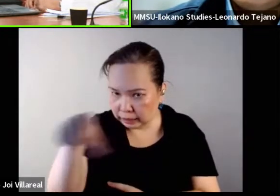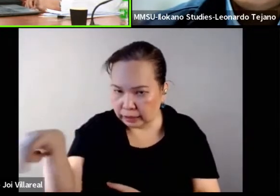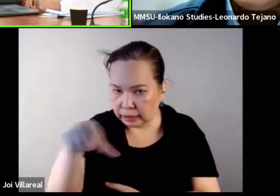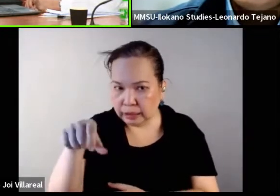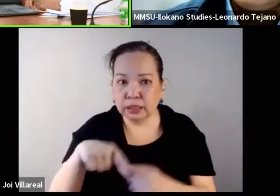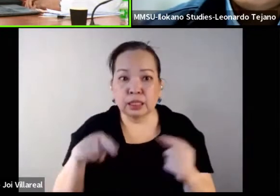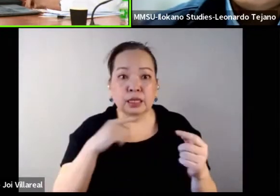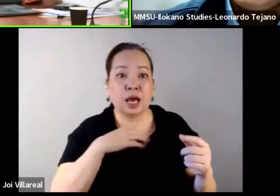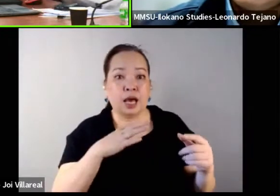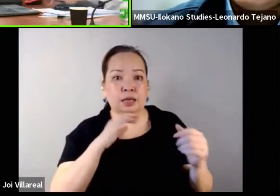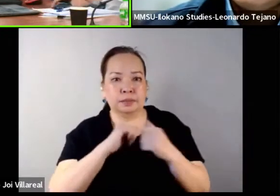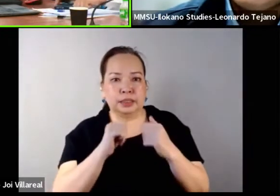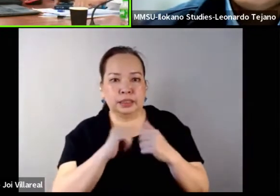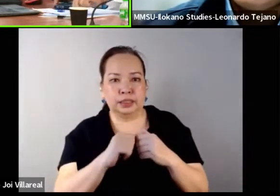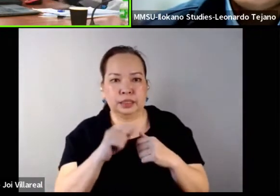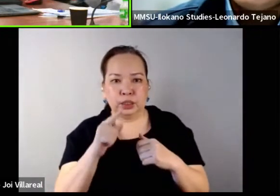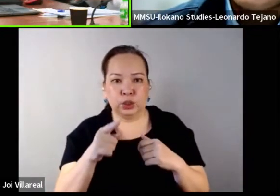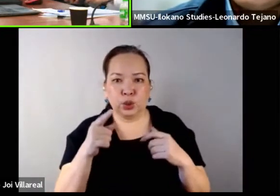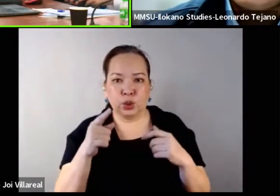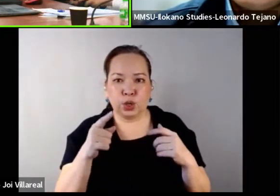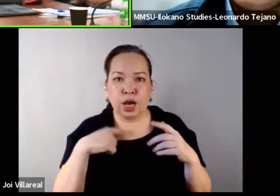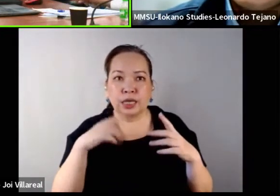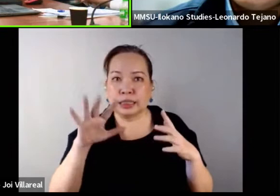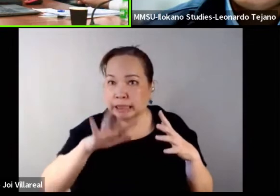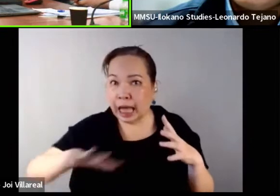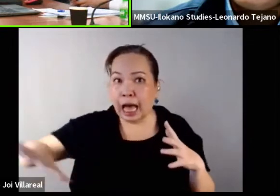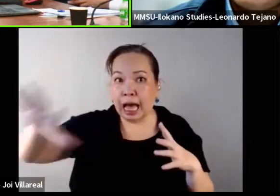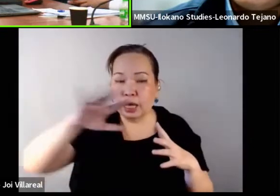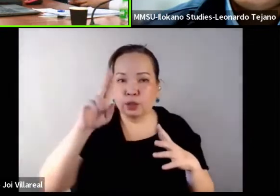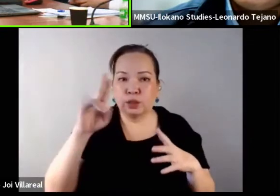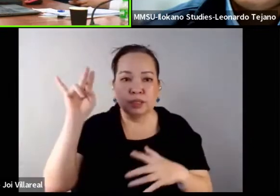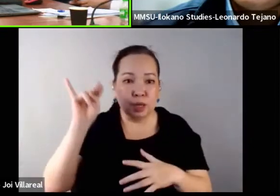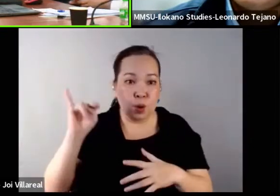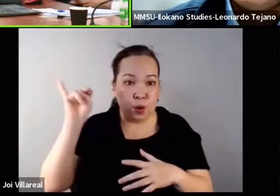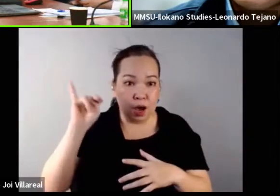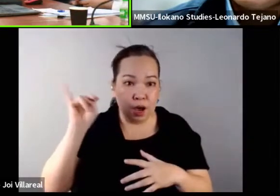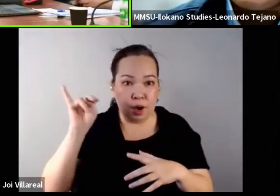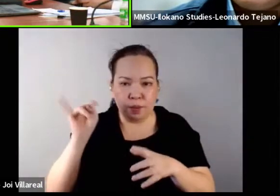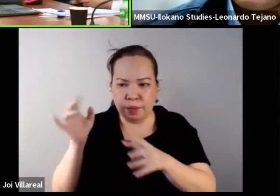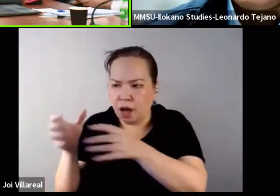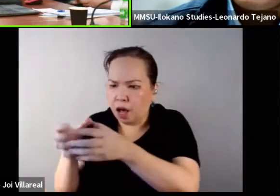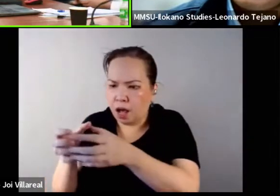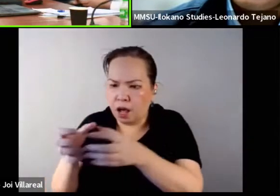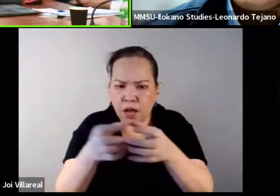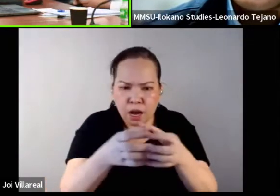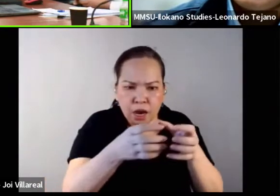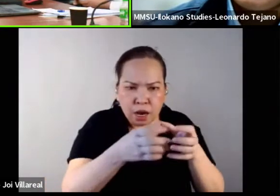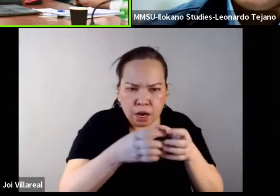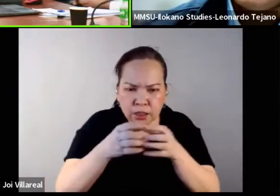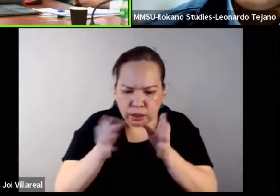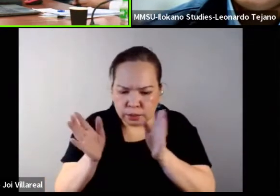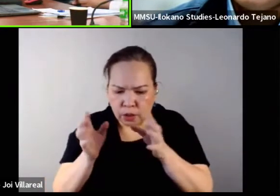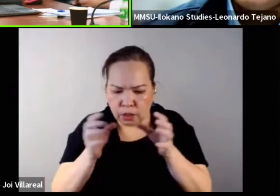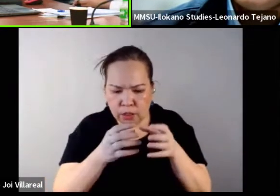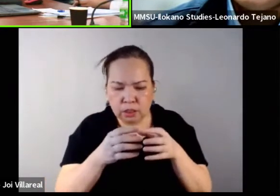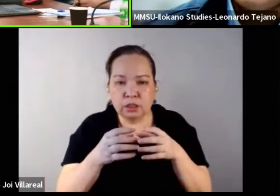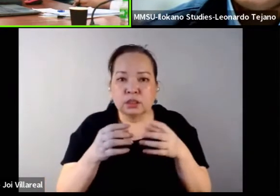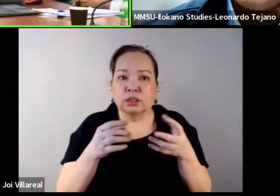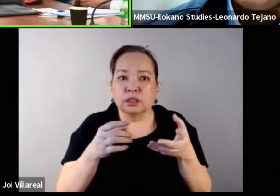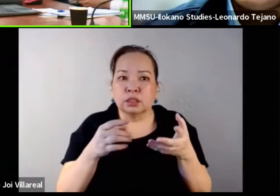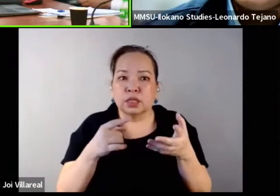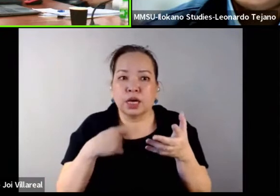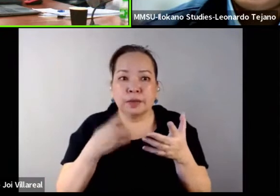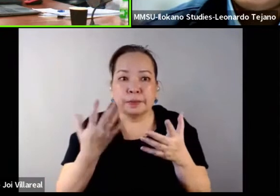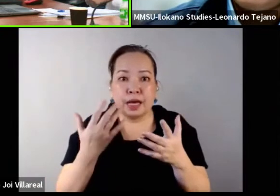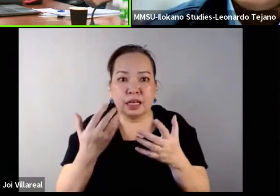inyo, may isang major Ilocano. Yung mga hindi kasama dun sa major dialect, binibigyan nyo ng